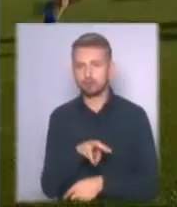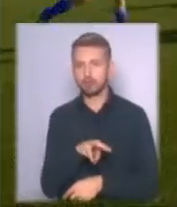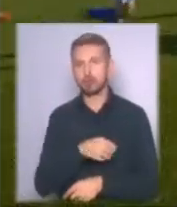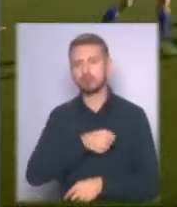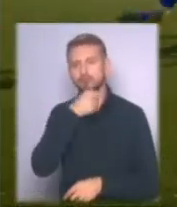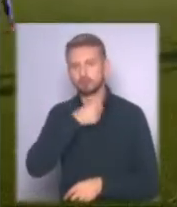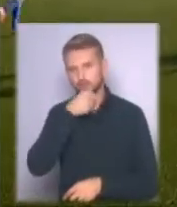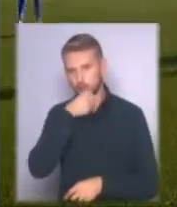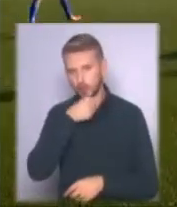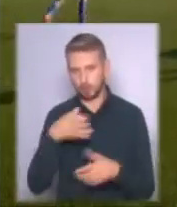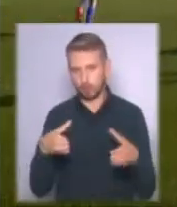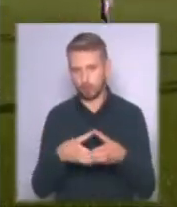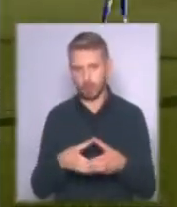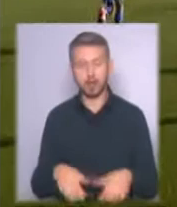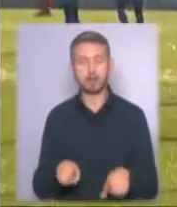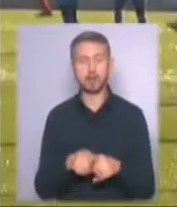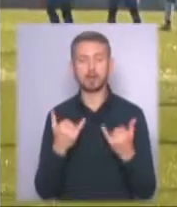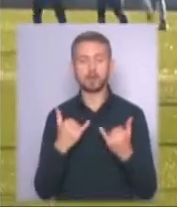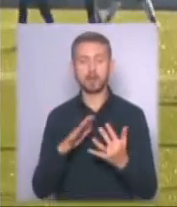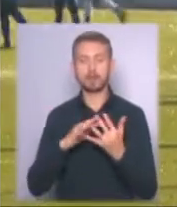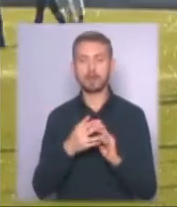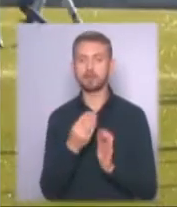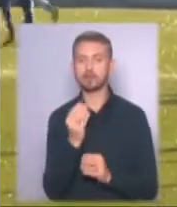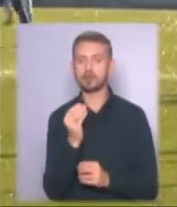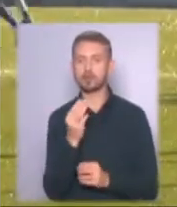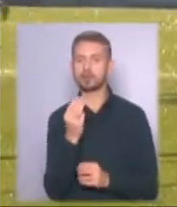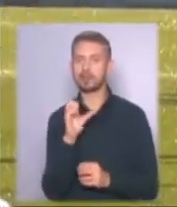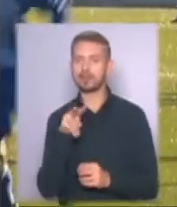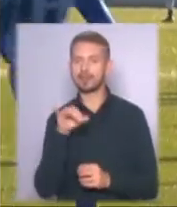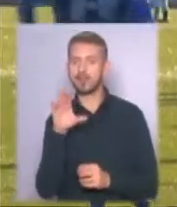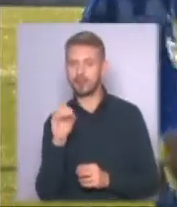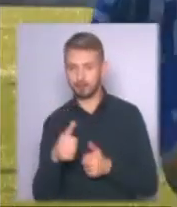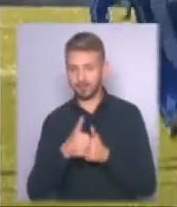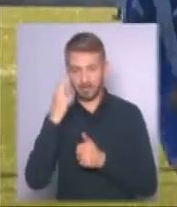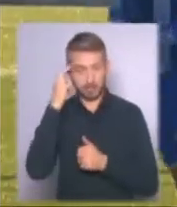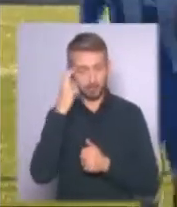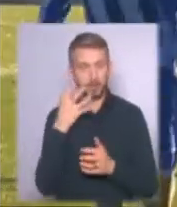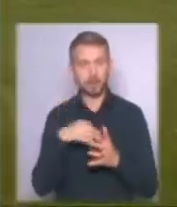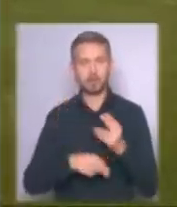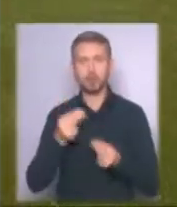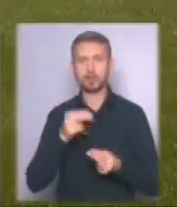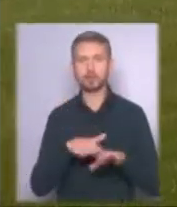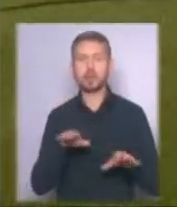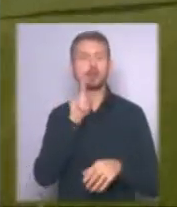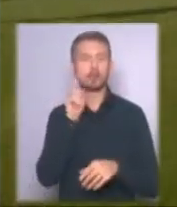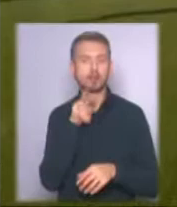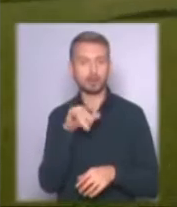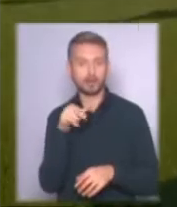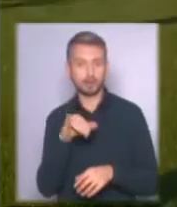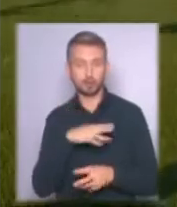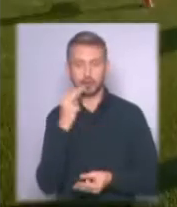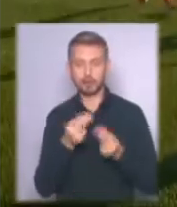Луческо та Риброва. Так, сьогодні у селищі Щасливому, що під Києвом, в рамках розіграшу дитячо-юнацької ліги було зіграно одразу